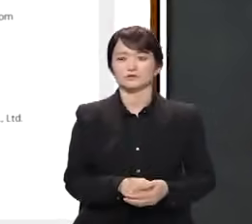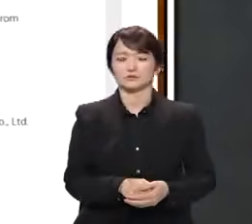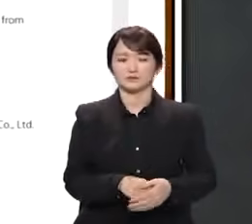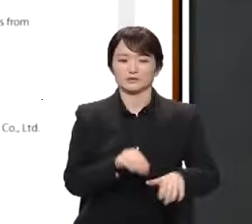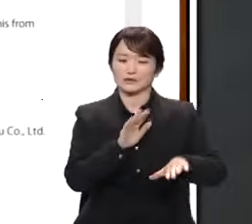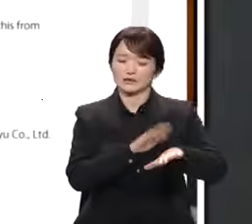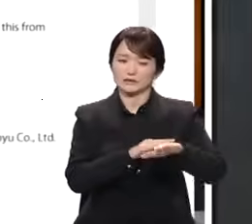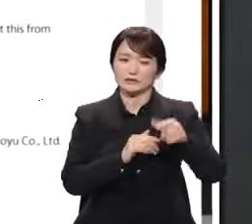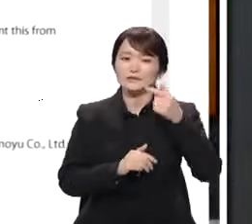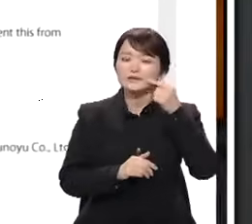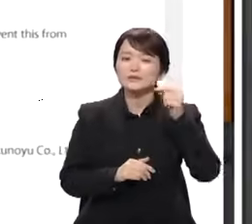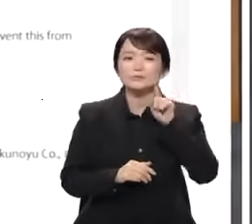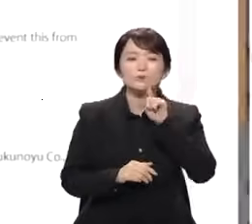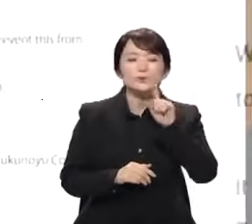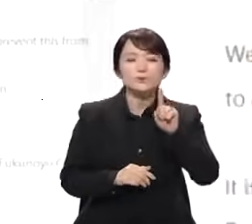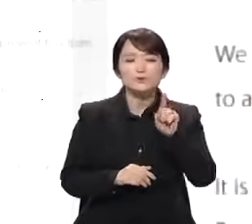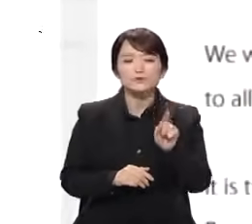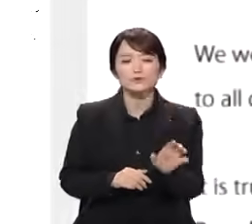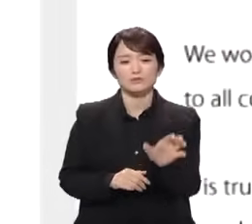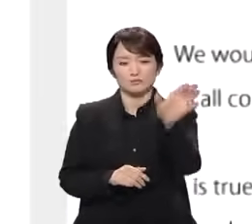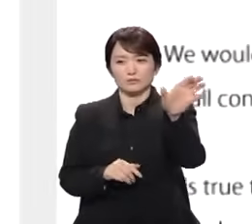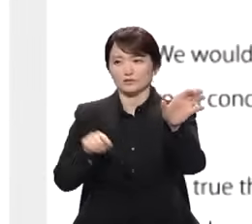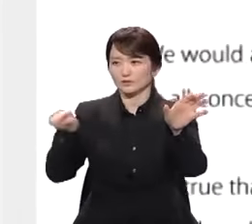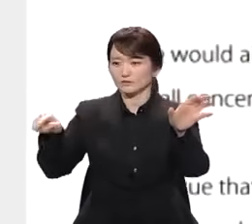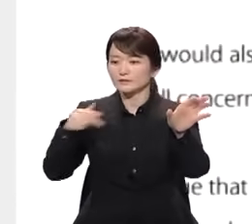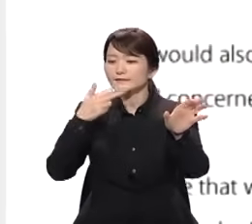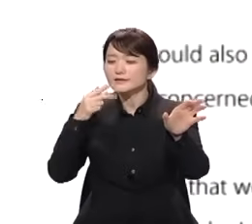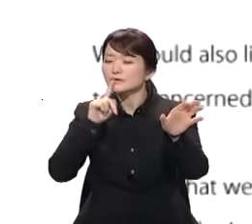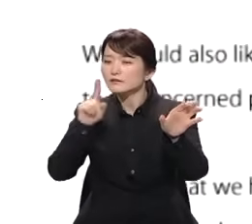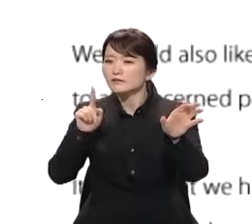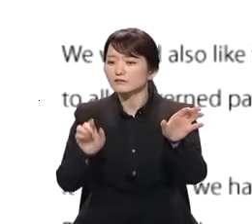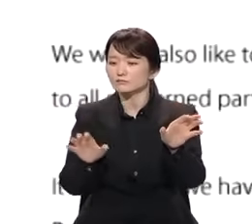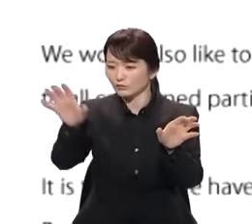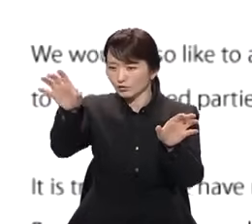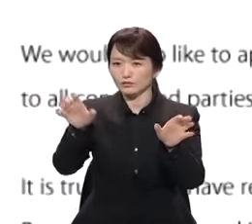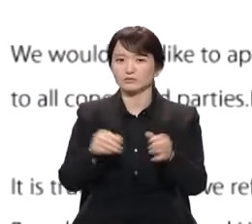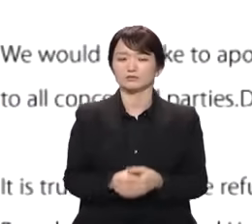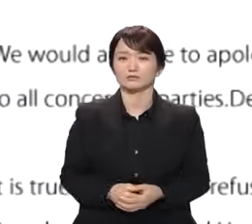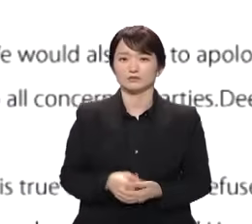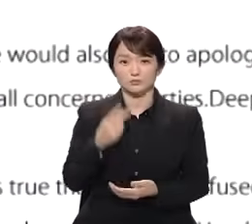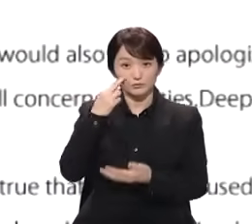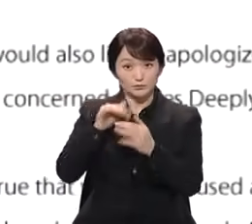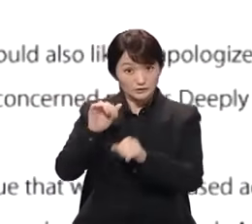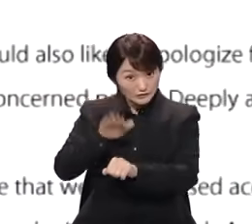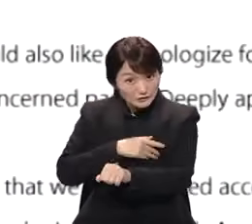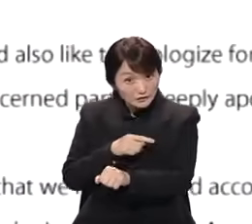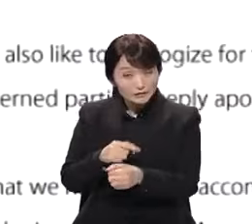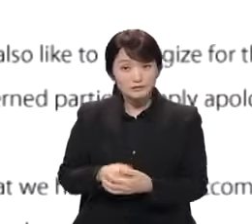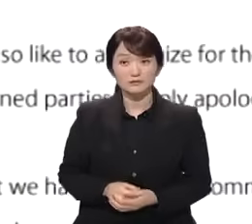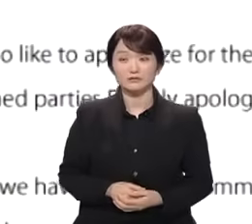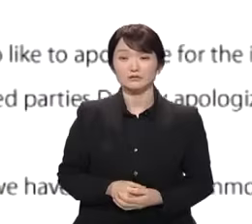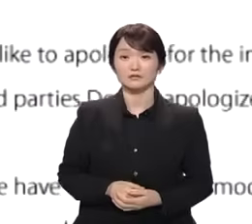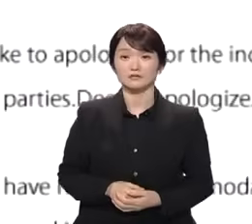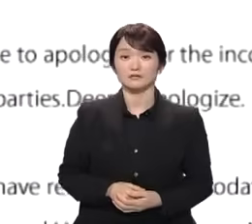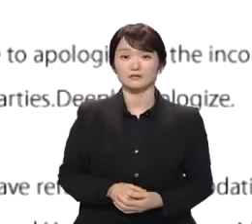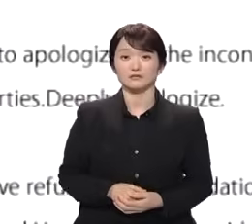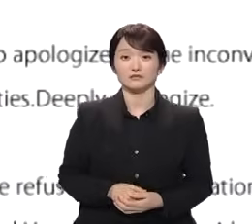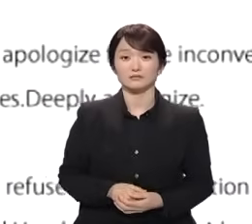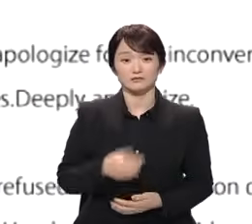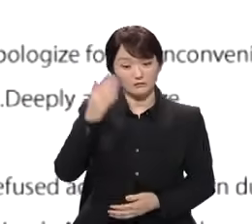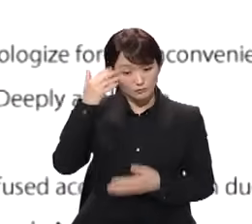일본어고요, 한쪽은 영어입니다. 뭐 미국 사람이 잘못했습니까? 미국 사람한테 미국 사람 뭐 우리 영어 필요